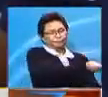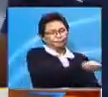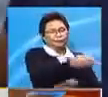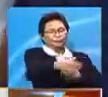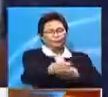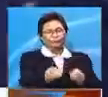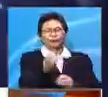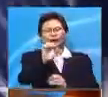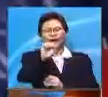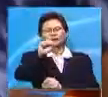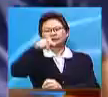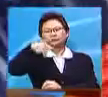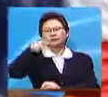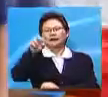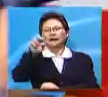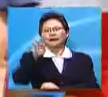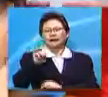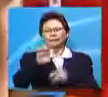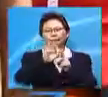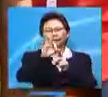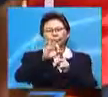sprm Pulau